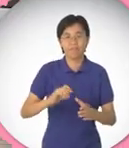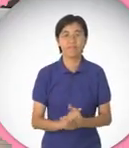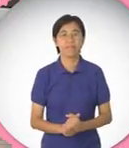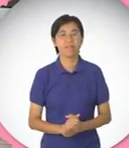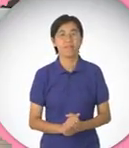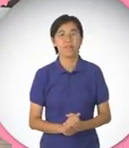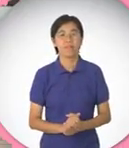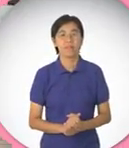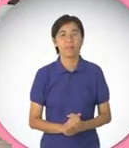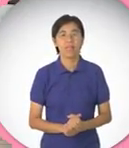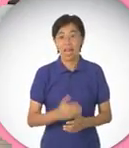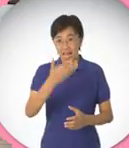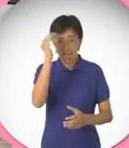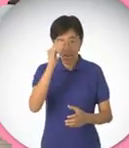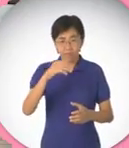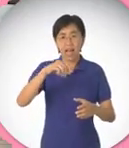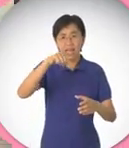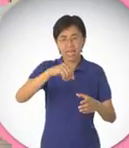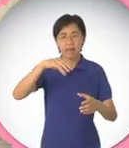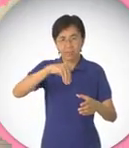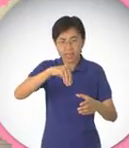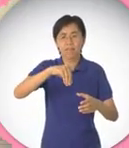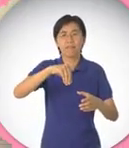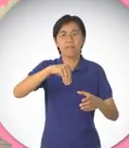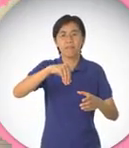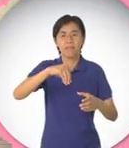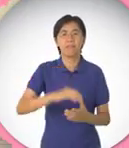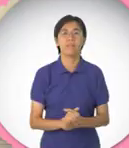ง ปิดซะก่อนปลอดภัยกว่า ครับ